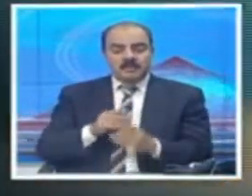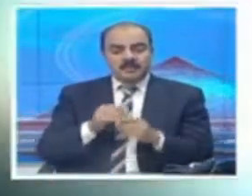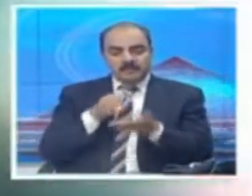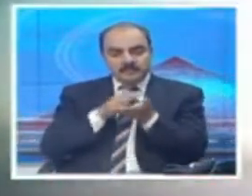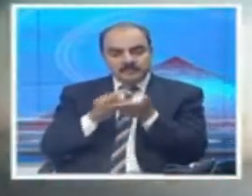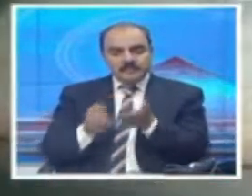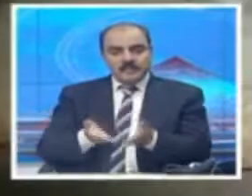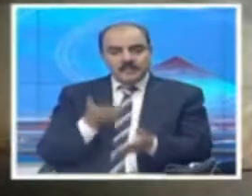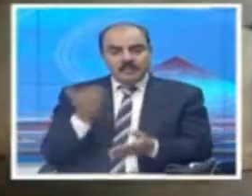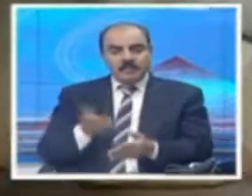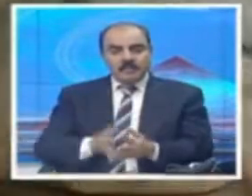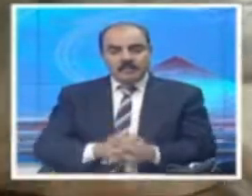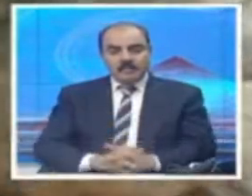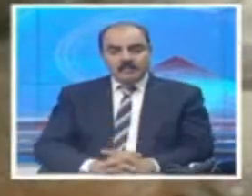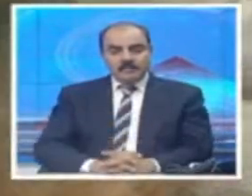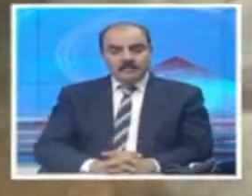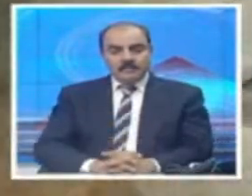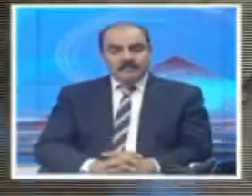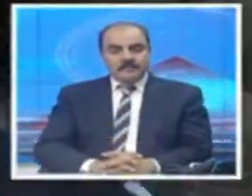الإدمان.